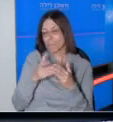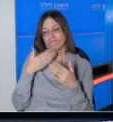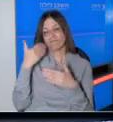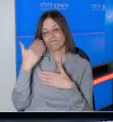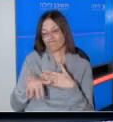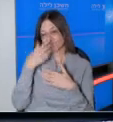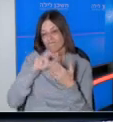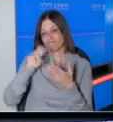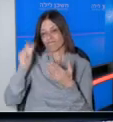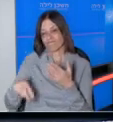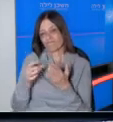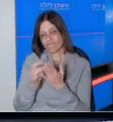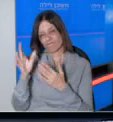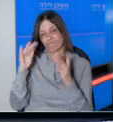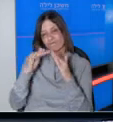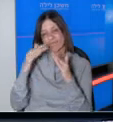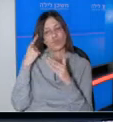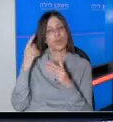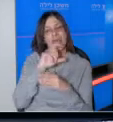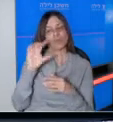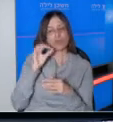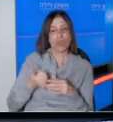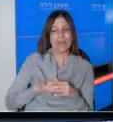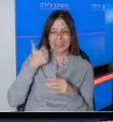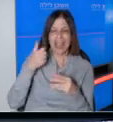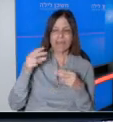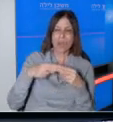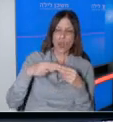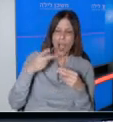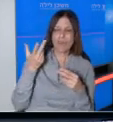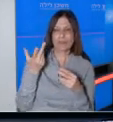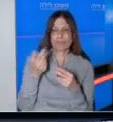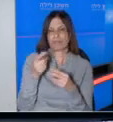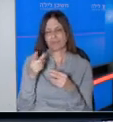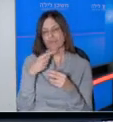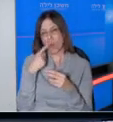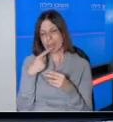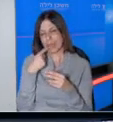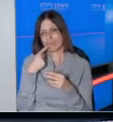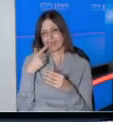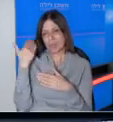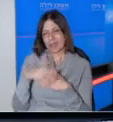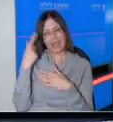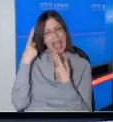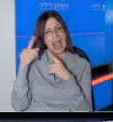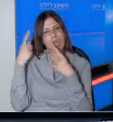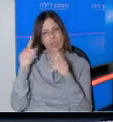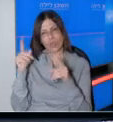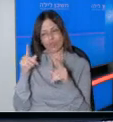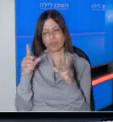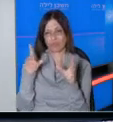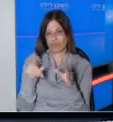שומעים את האשמות של המנכ״ל בשם מקורבה, בשם עצמו, כל הדברים האלה, שבעצם בסוף היה שם חילוקי דעות בינו